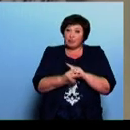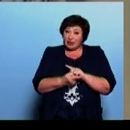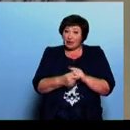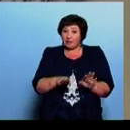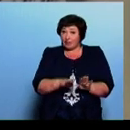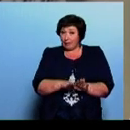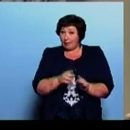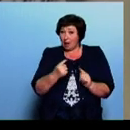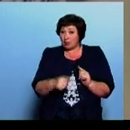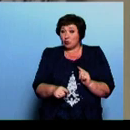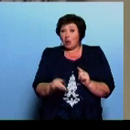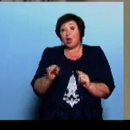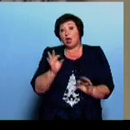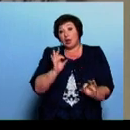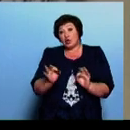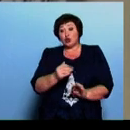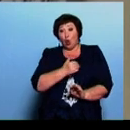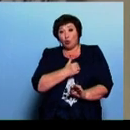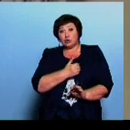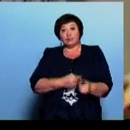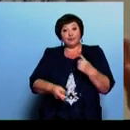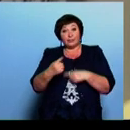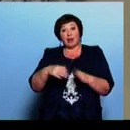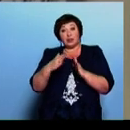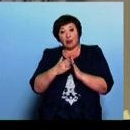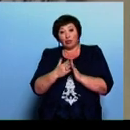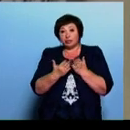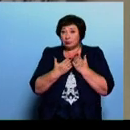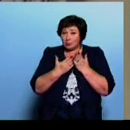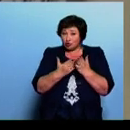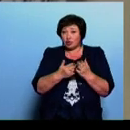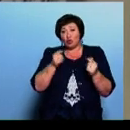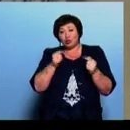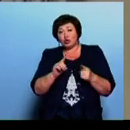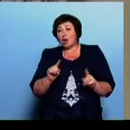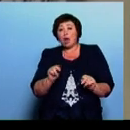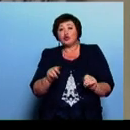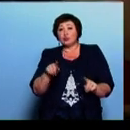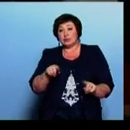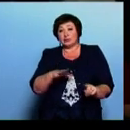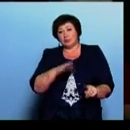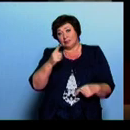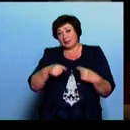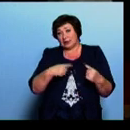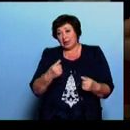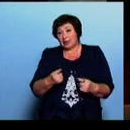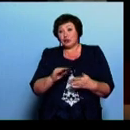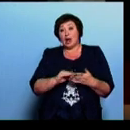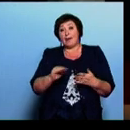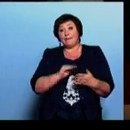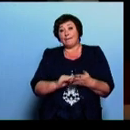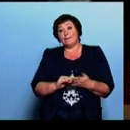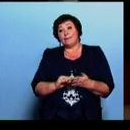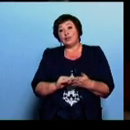И, конечно же, хочется пойти домой, прочитать, уточнить, о чем здесь идет речь. Впечатляет,